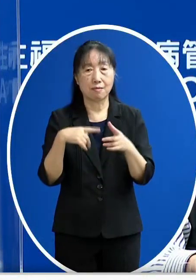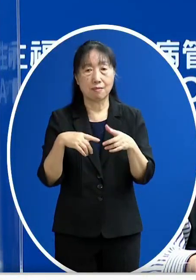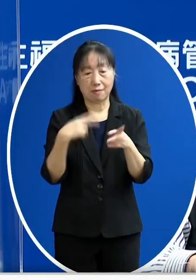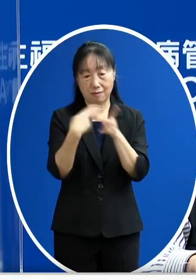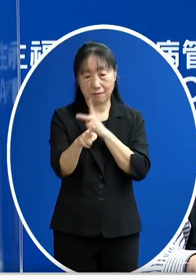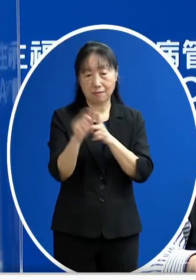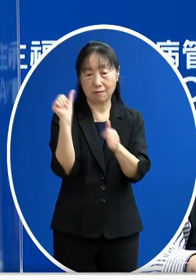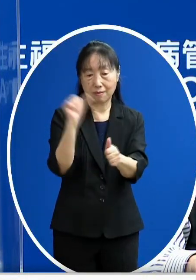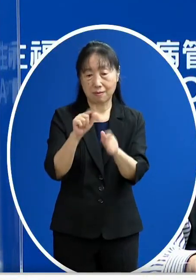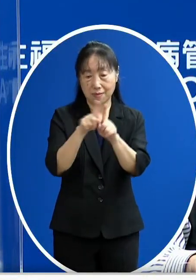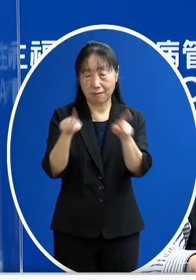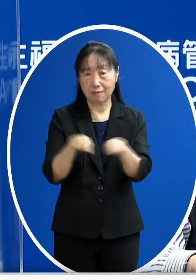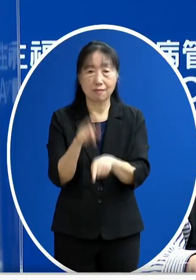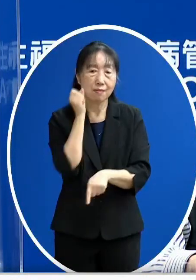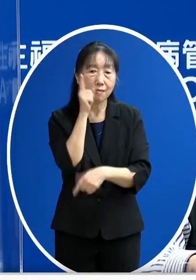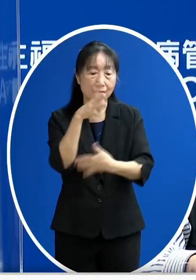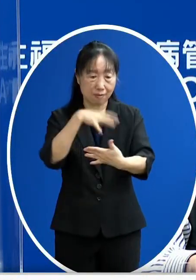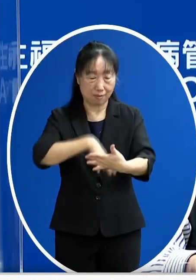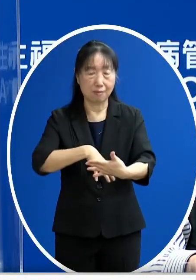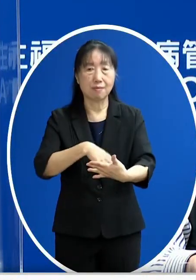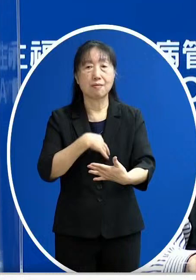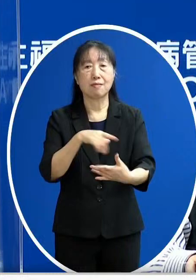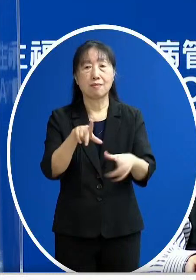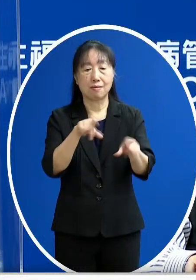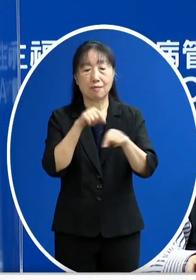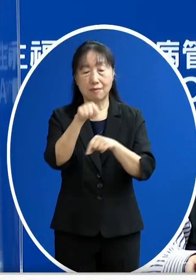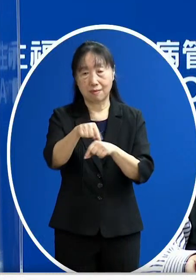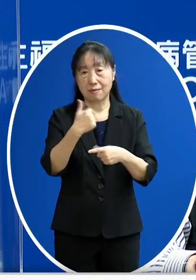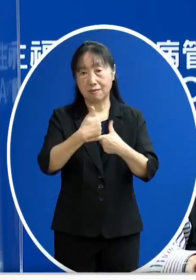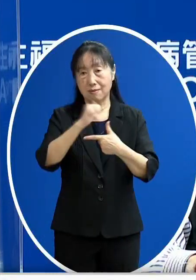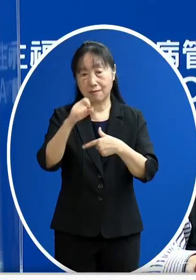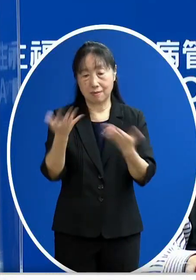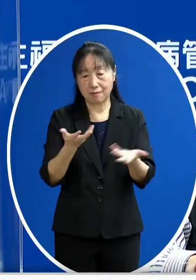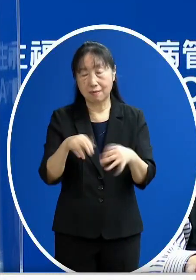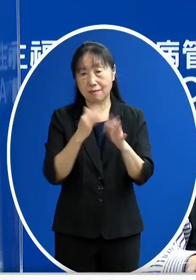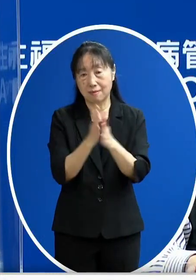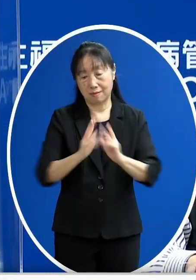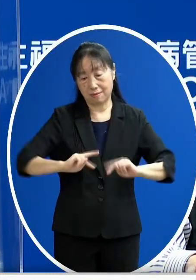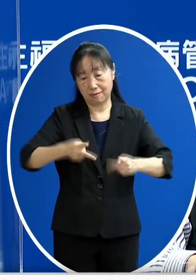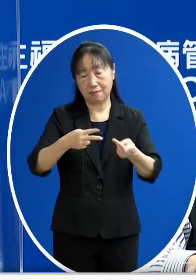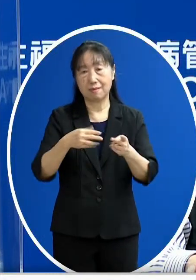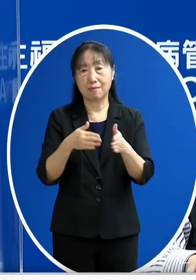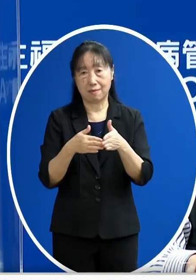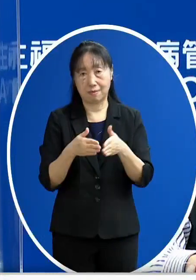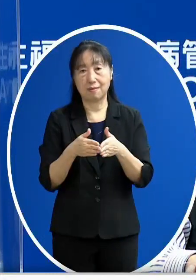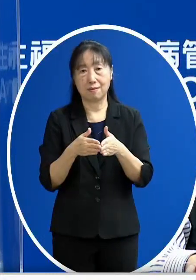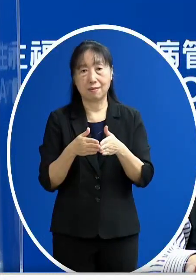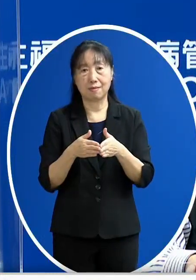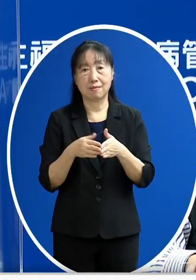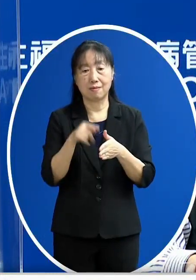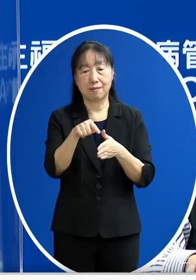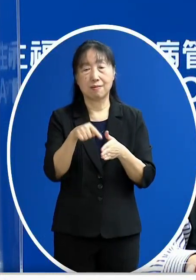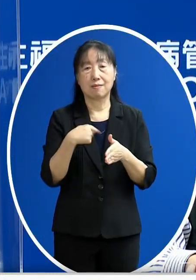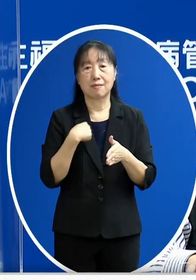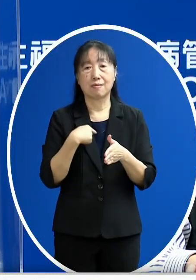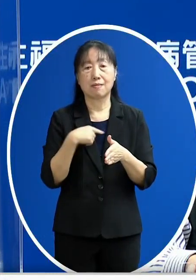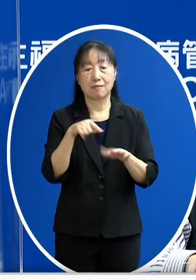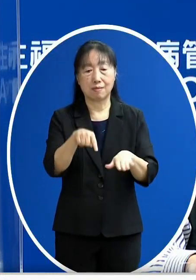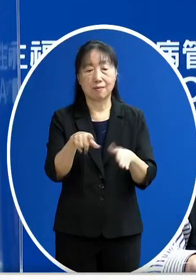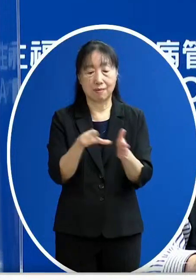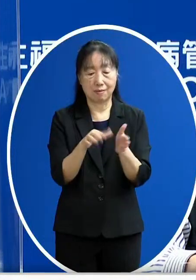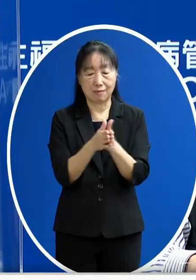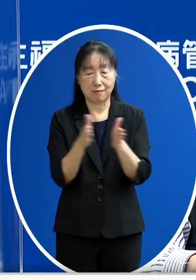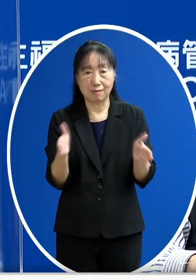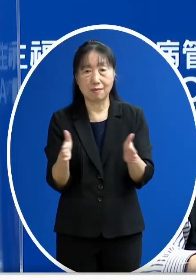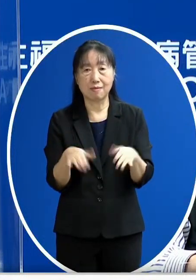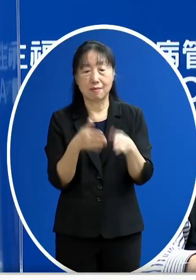裁处书次日期一个月内，依调查报告之建议事项完成改善。那基本上我们也检知到经过这段时间，